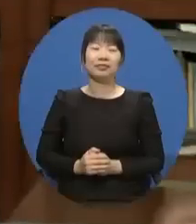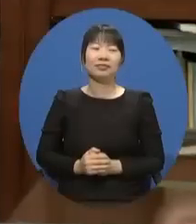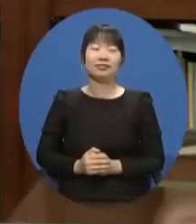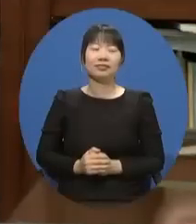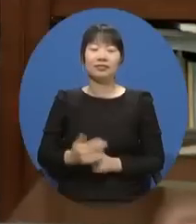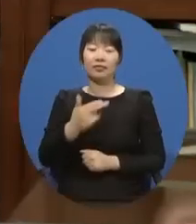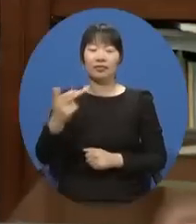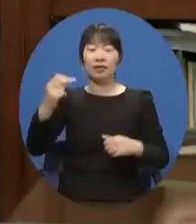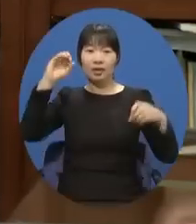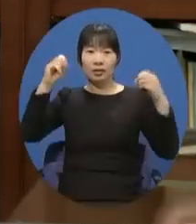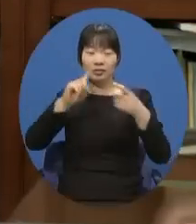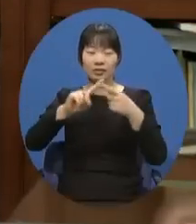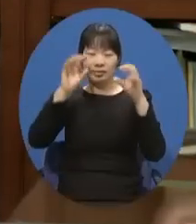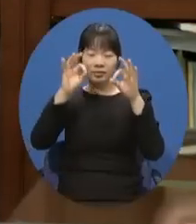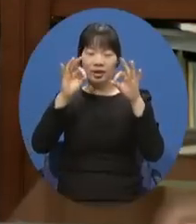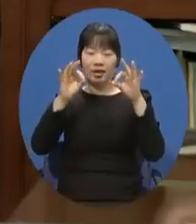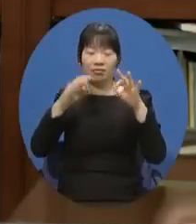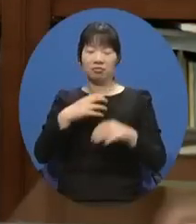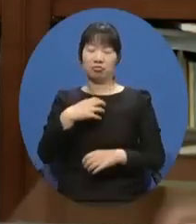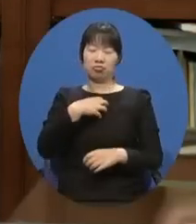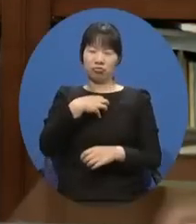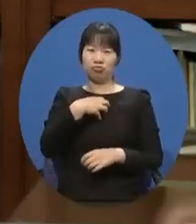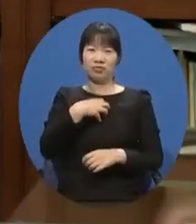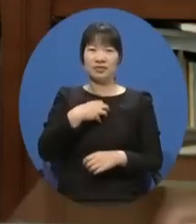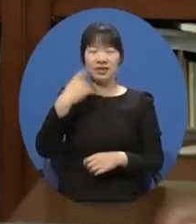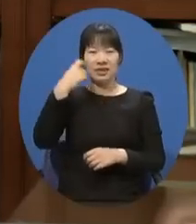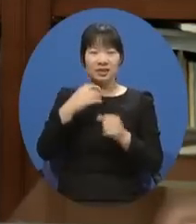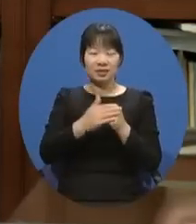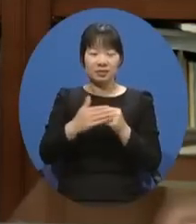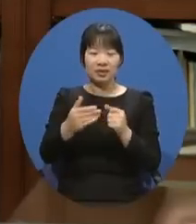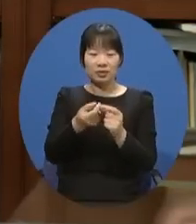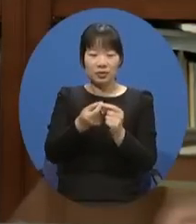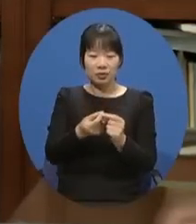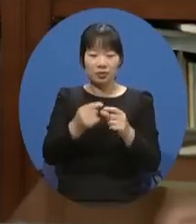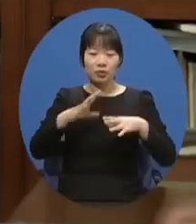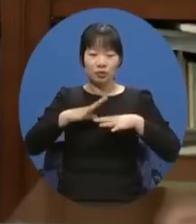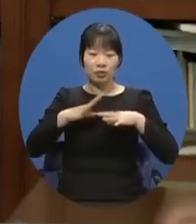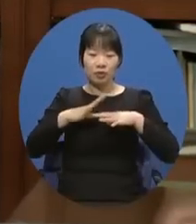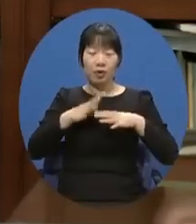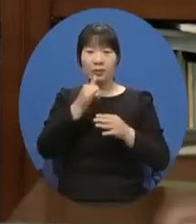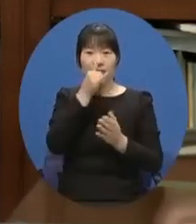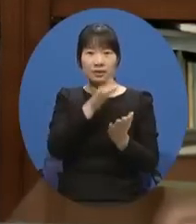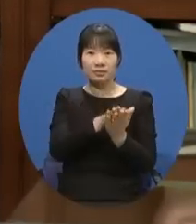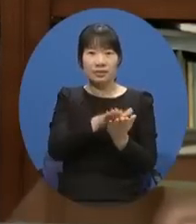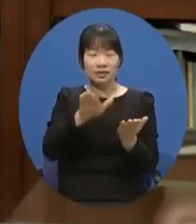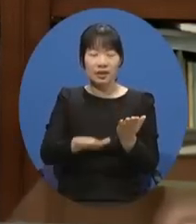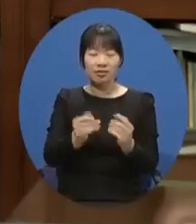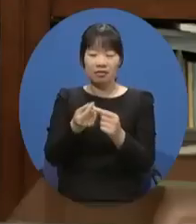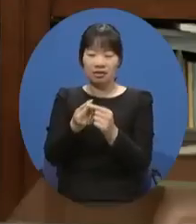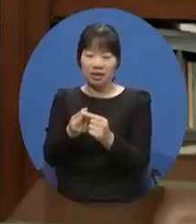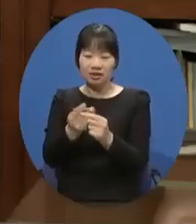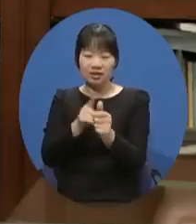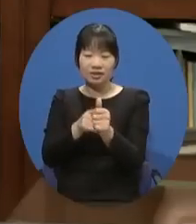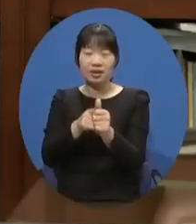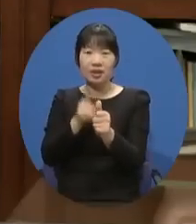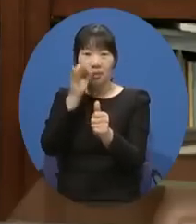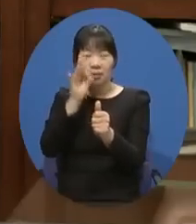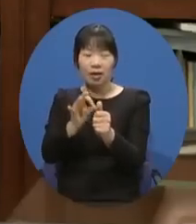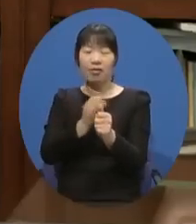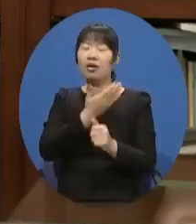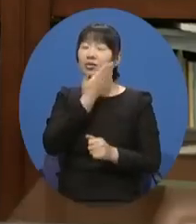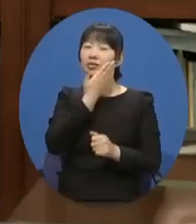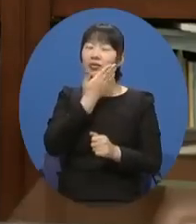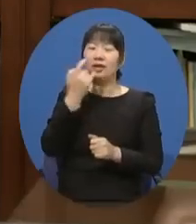제가 큰 동물에 대해서는 위압감을 느낄 수 있어서 다소 두려움 같은 걸 가질 수 있거든요. 근데 작은 대상에 대해서는 뭐